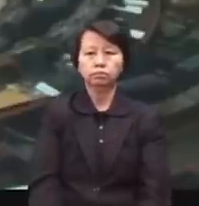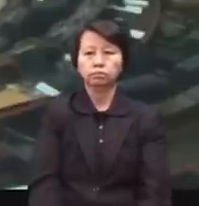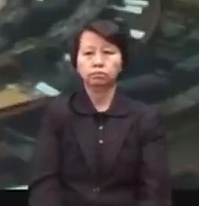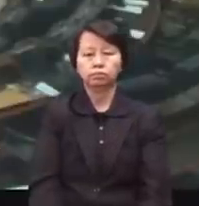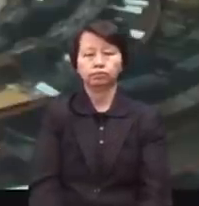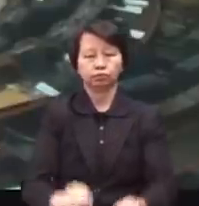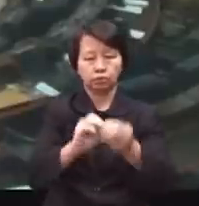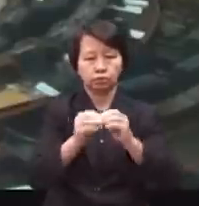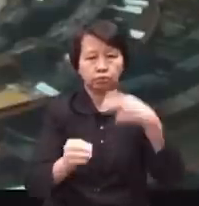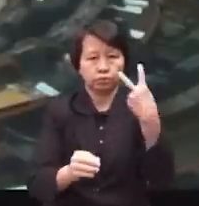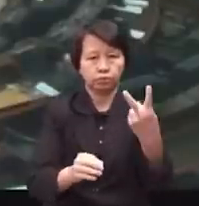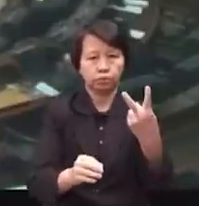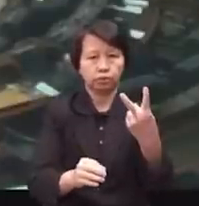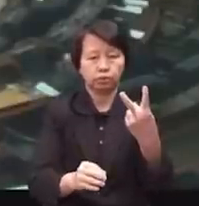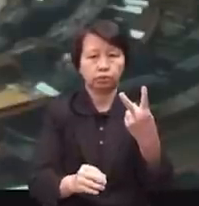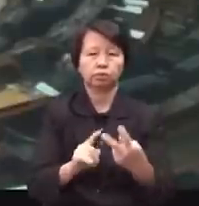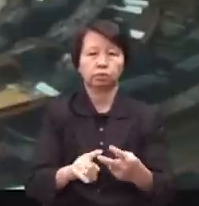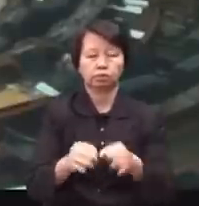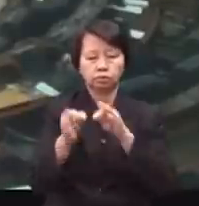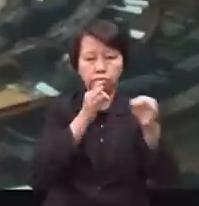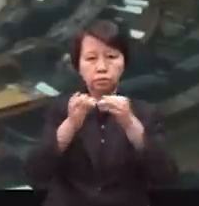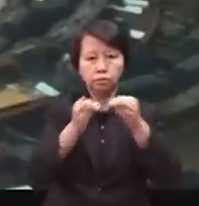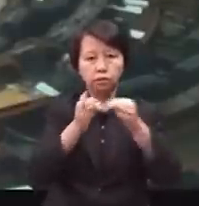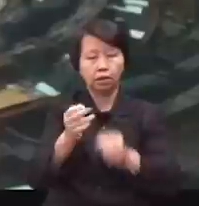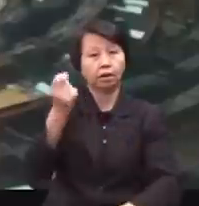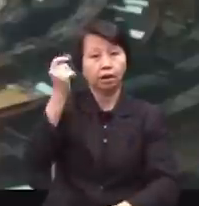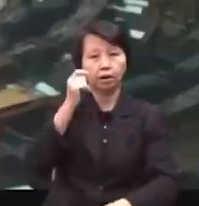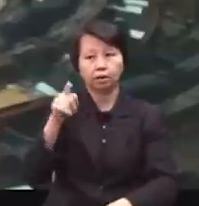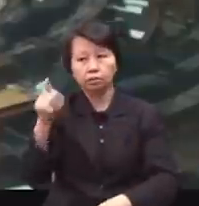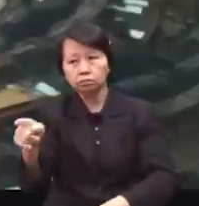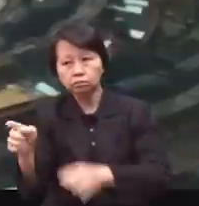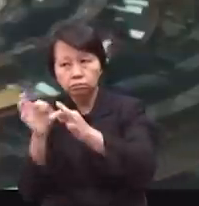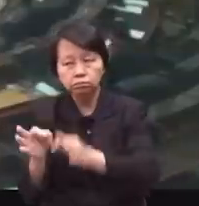kedua penjelasan tadi 22